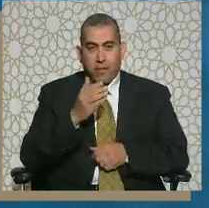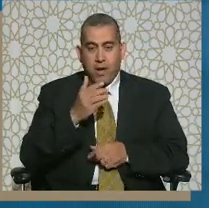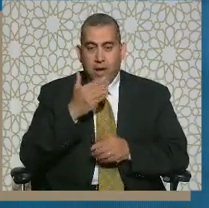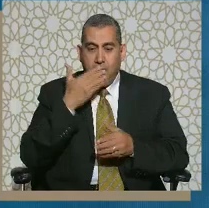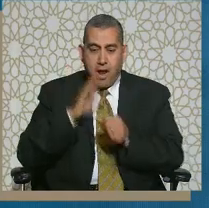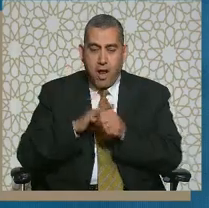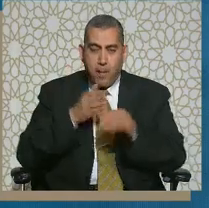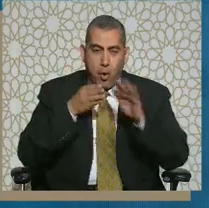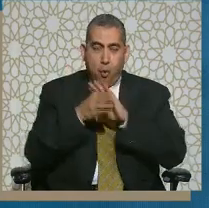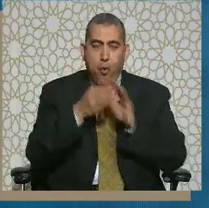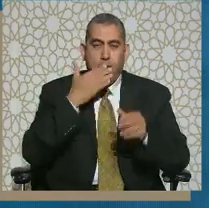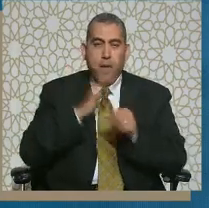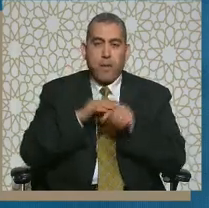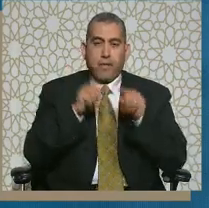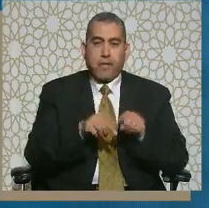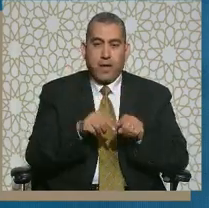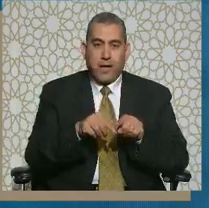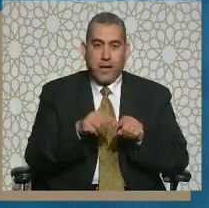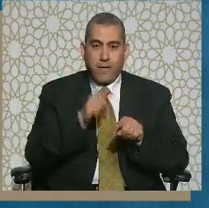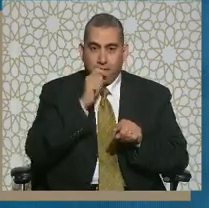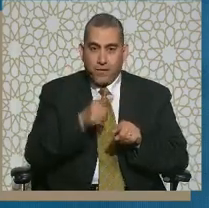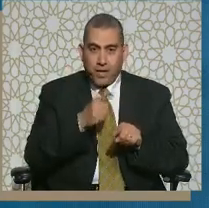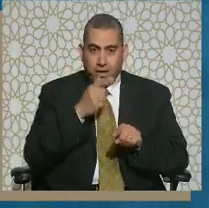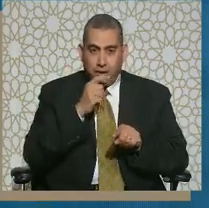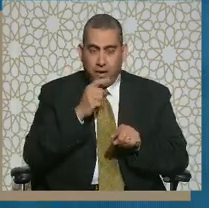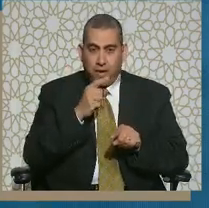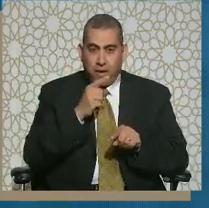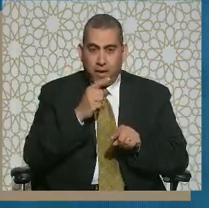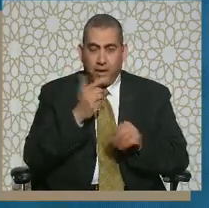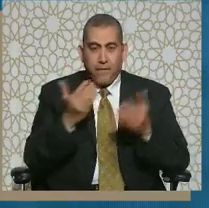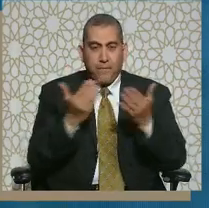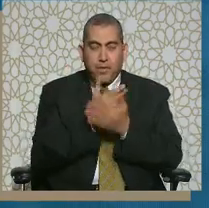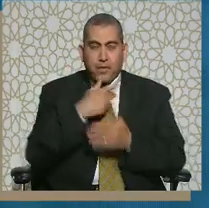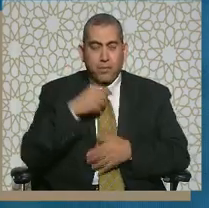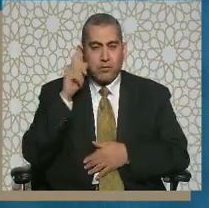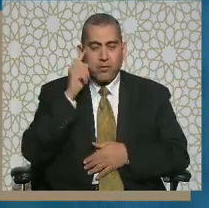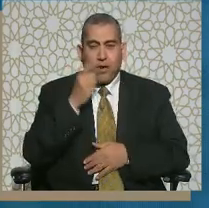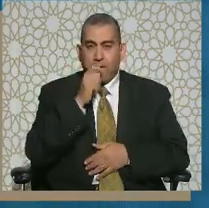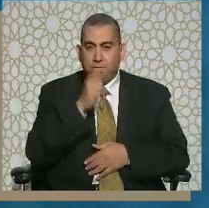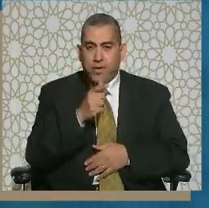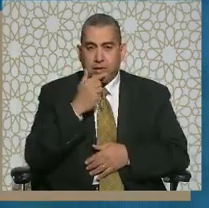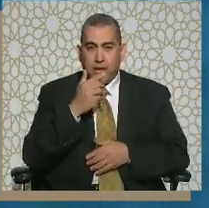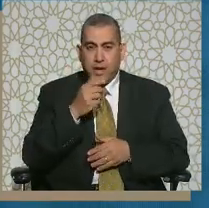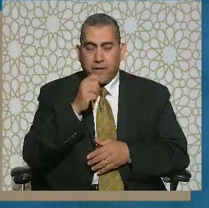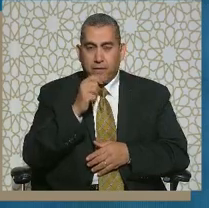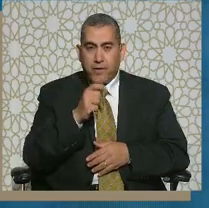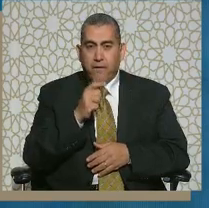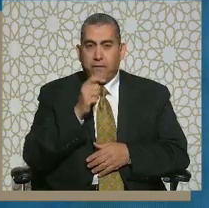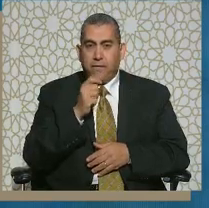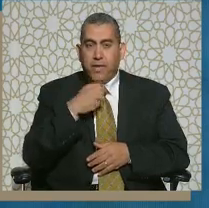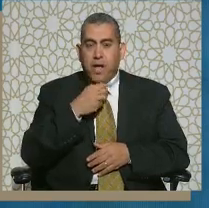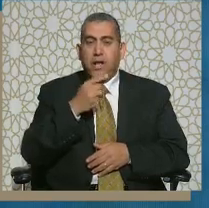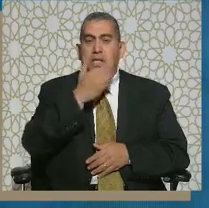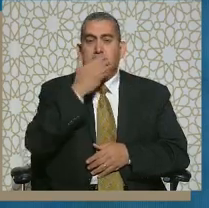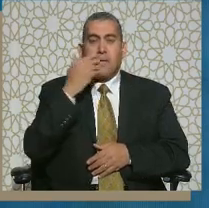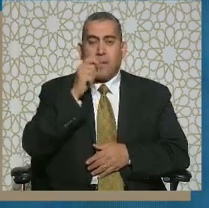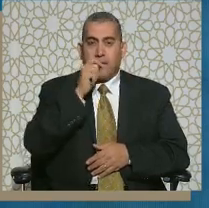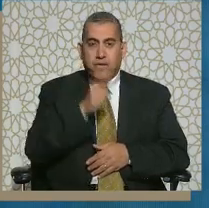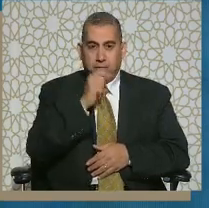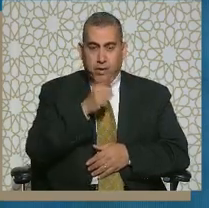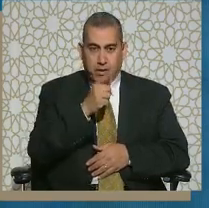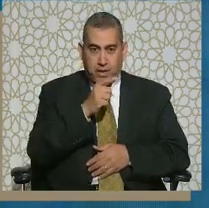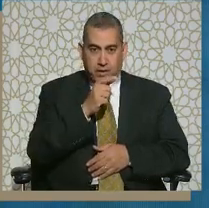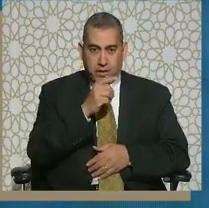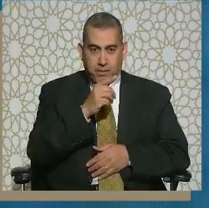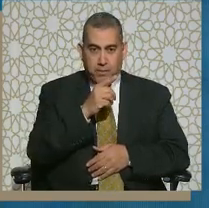رمضان انت قصدك زكاه الفطر ولا الفديه ما انا برض عايز افهمك انت انت دلوقتي واحده واحده بس